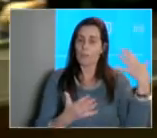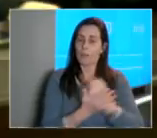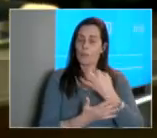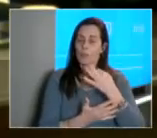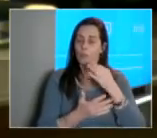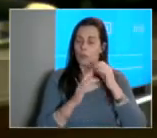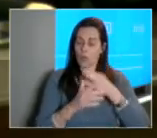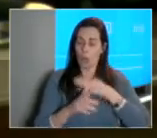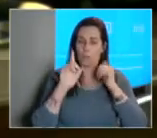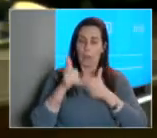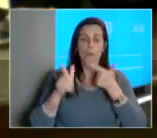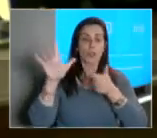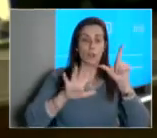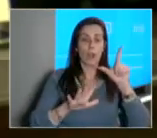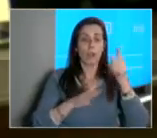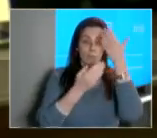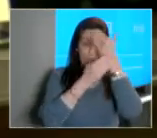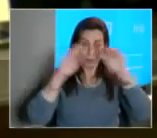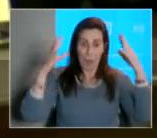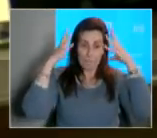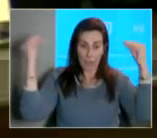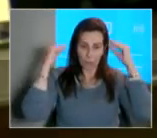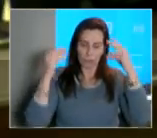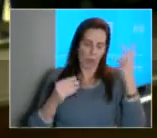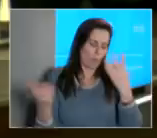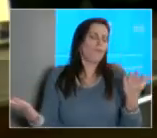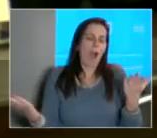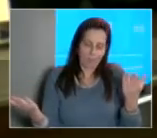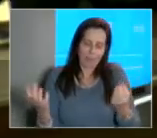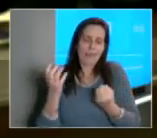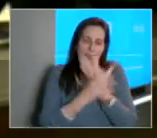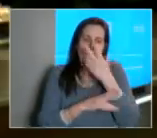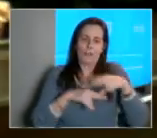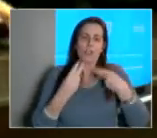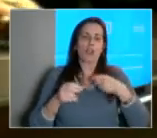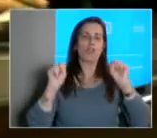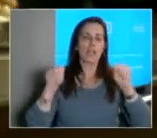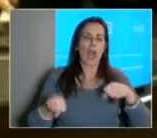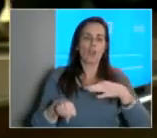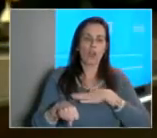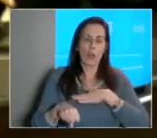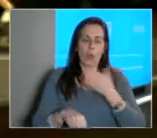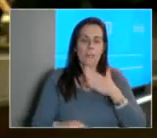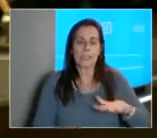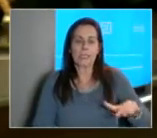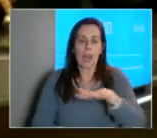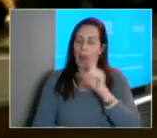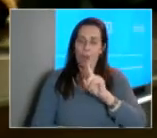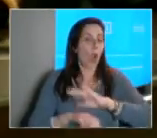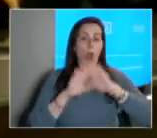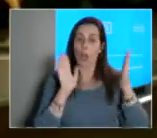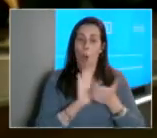שלנו במלחמת ששת הימים. ההכרזה של דוד בן גוריון כמובן הקימה, השיבה לנו את הריבונות בארצנו, אבל לא על